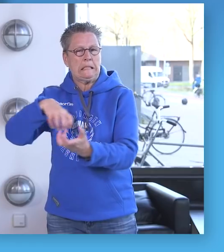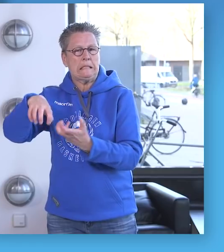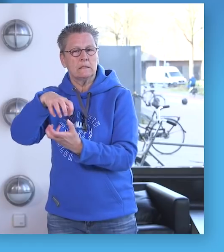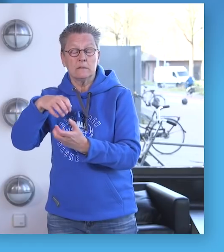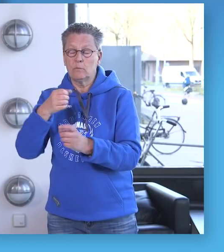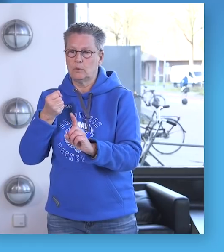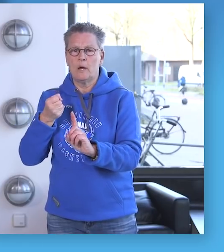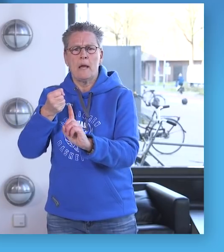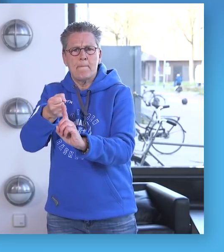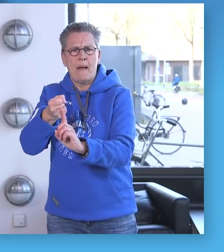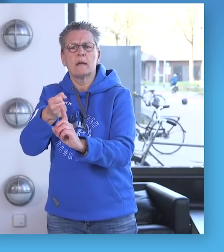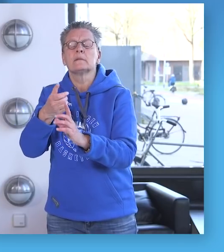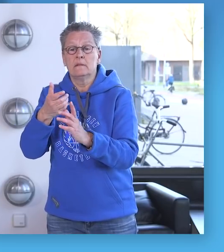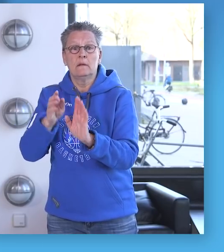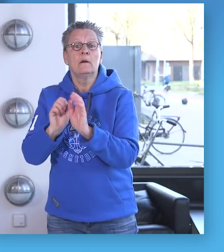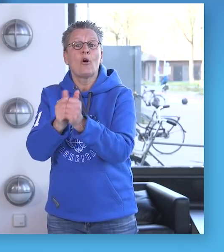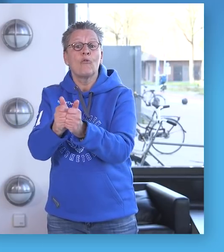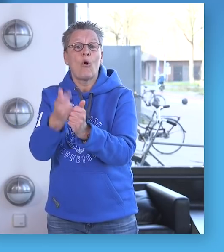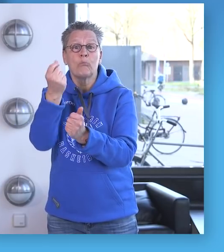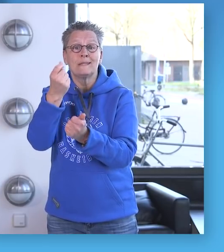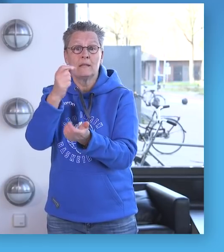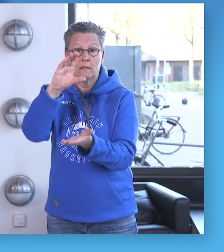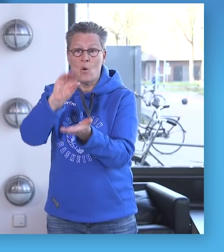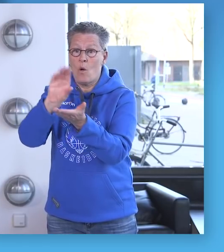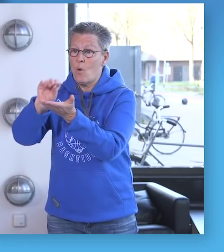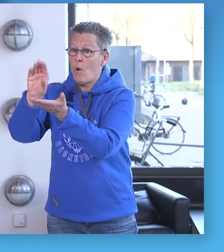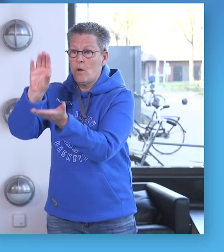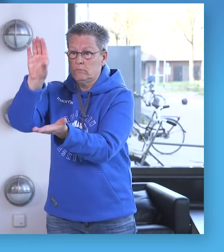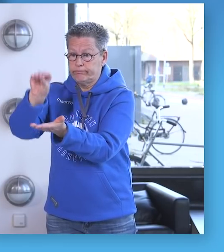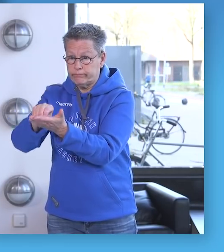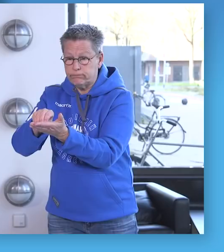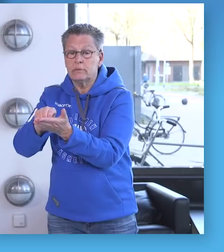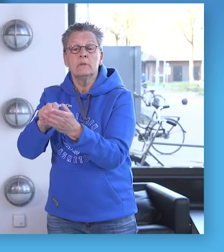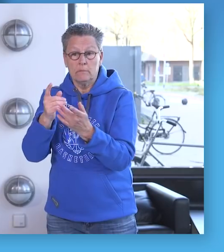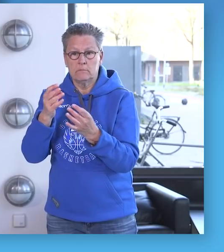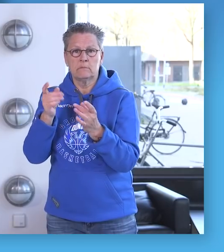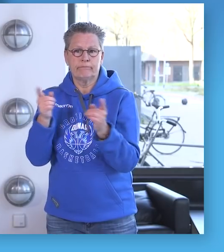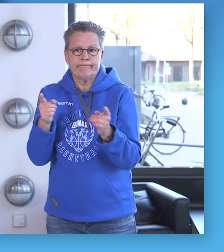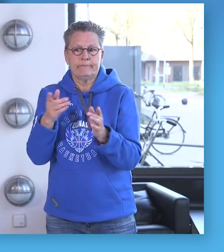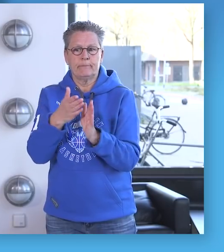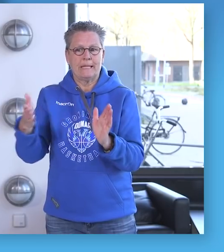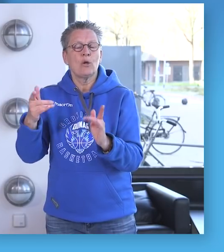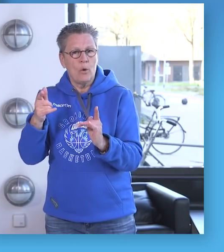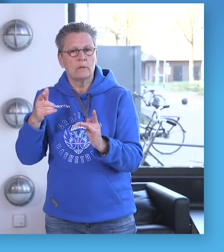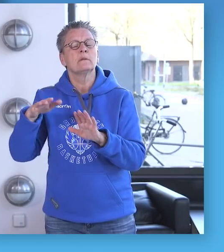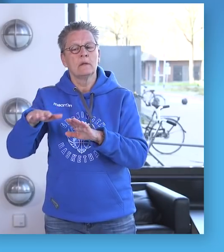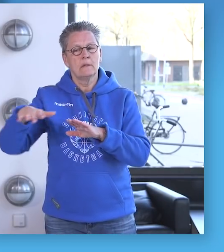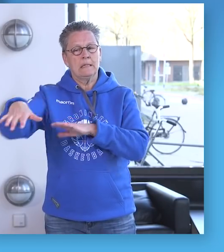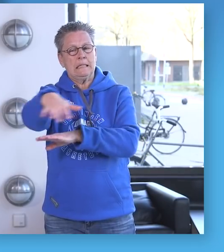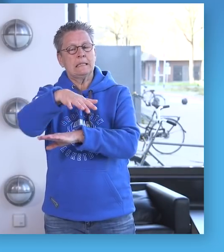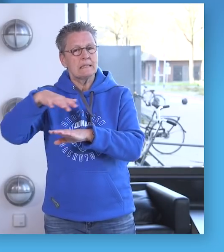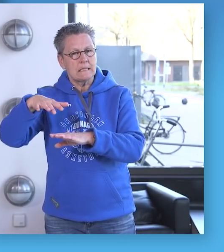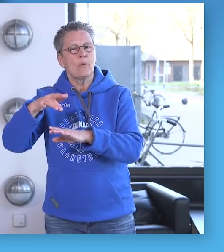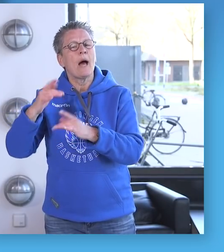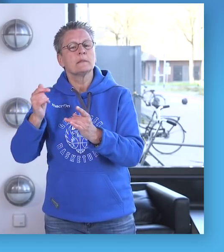heleboel budgetten gewoon naar beneden gingen en we even een tijdje een situatie hebben gehad dat alle teams gemiddeld veel